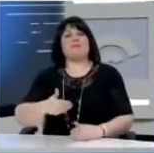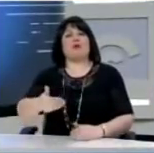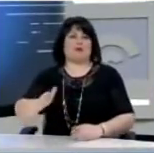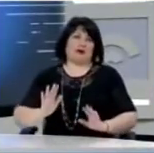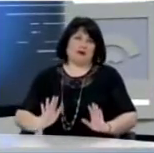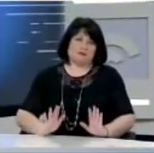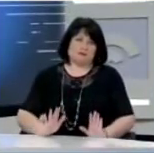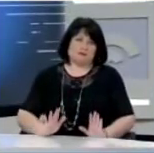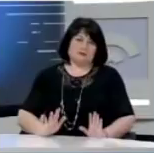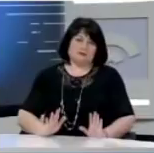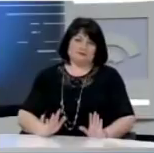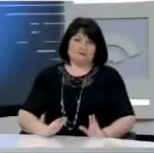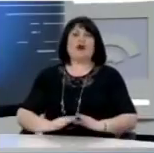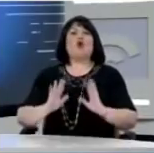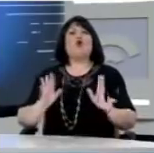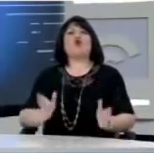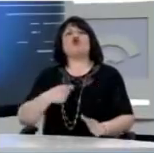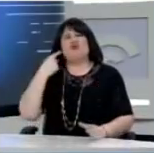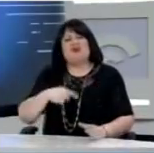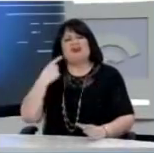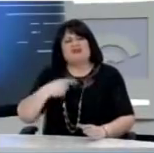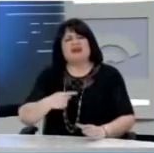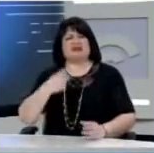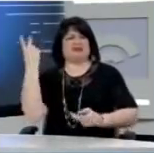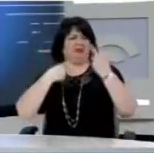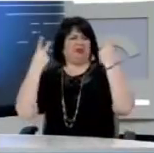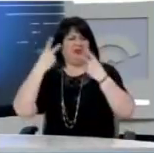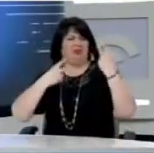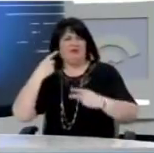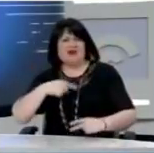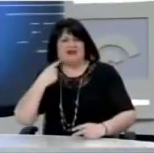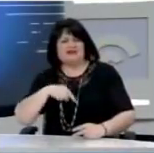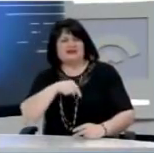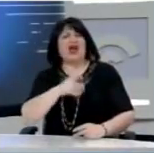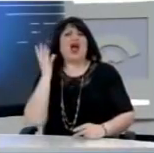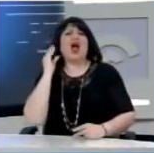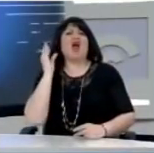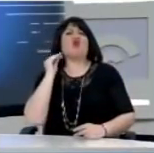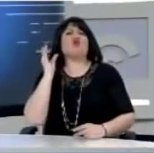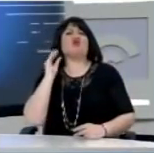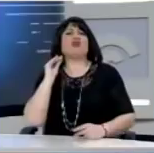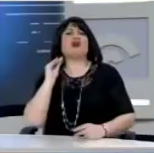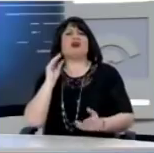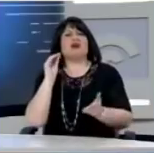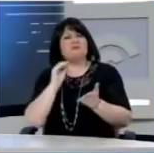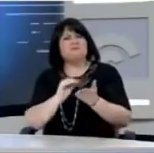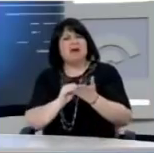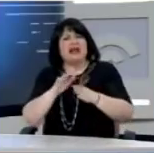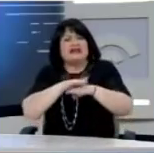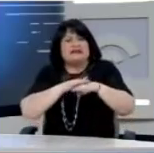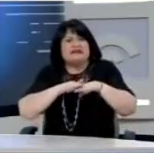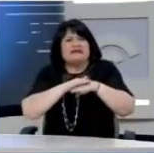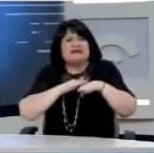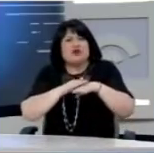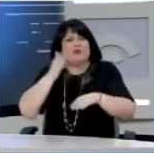χώρας. Όσο λοιπόν και να ευρίζετε, όσο και να συκοφαντείτε, και σήμερα σας άκουσα να λέτε μια μικρή συγγνώμη για όσα είπε ο